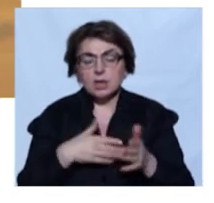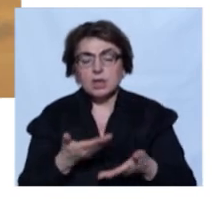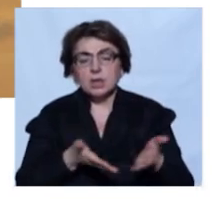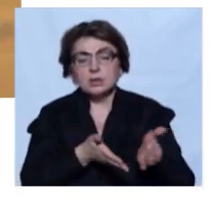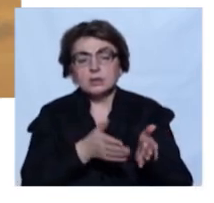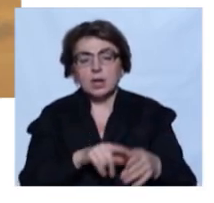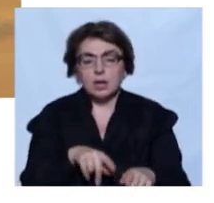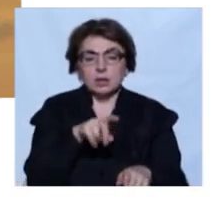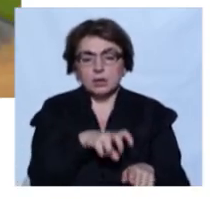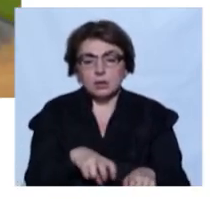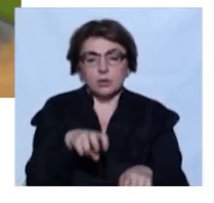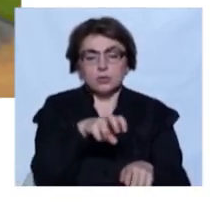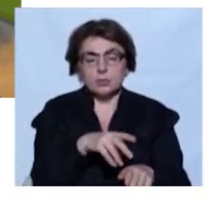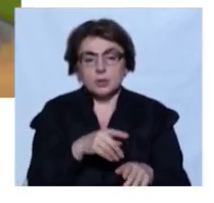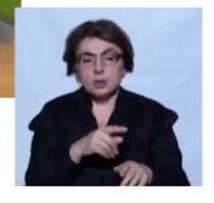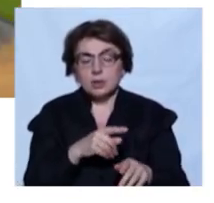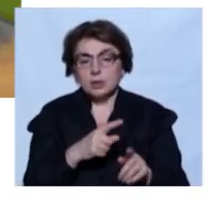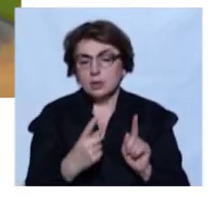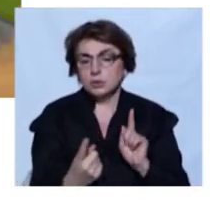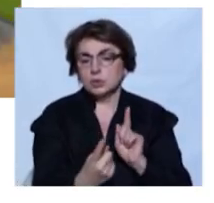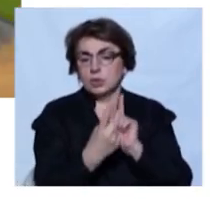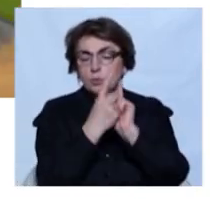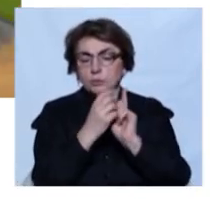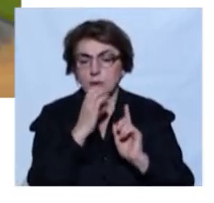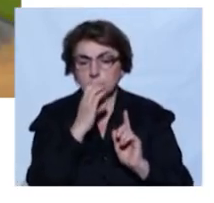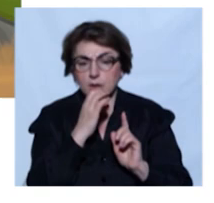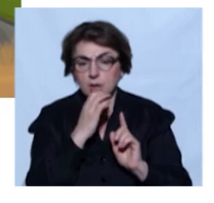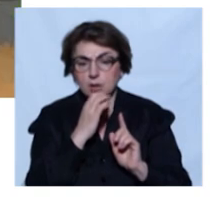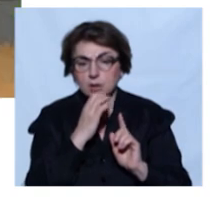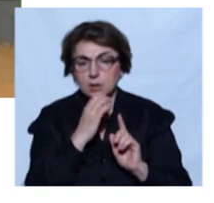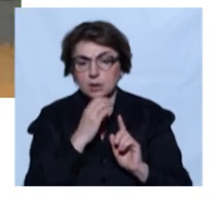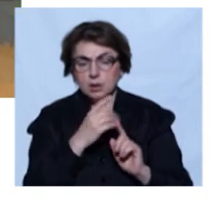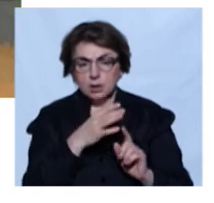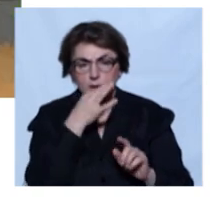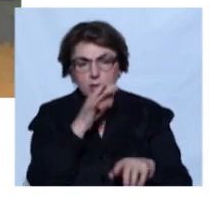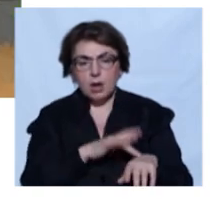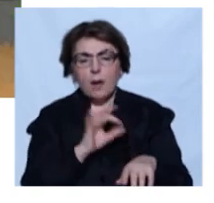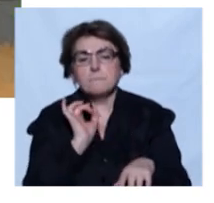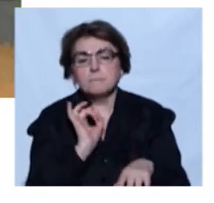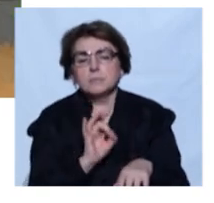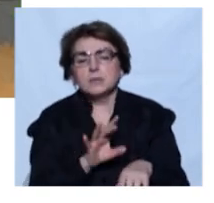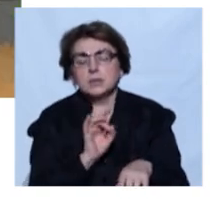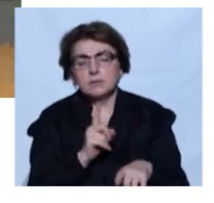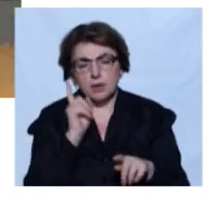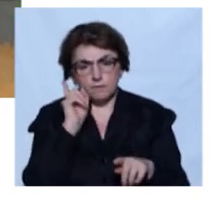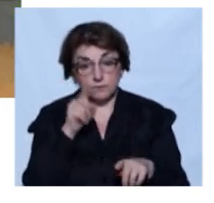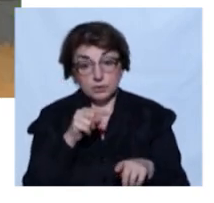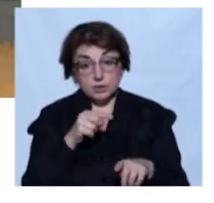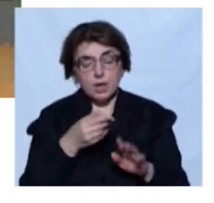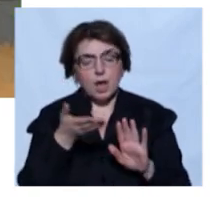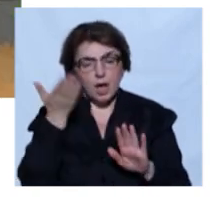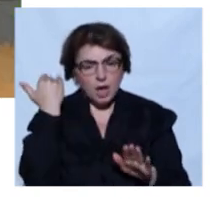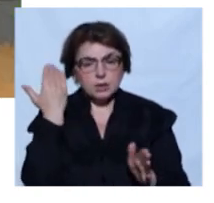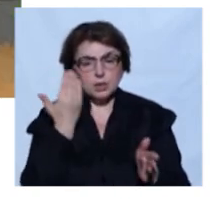განაგრძო. გზაზე მგელი გადაეყარა და უთხრა: ტკივილი მკლავს, ვიცი, ადრე თუ